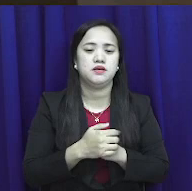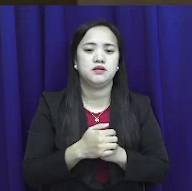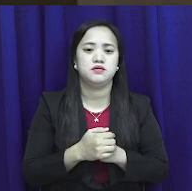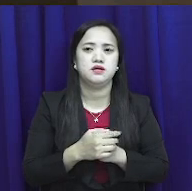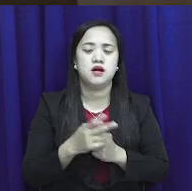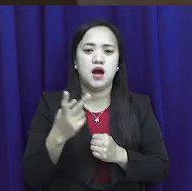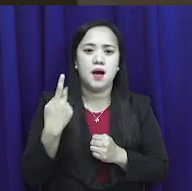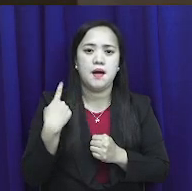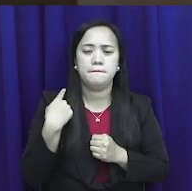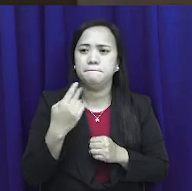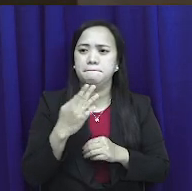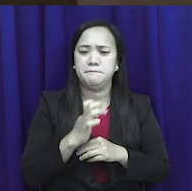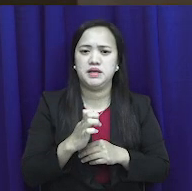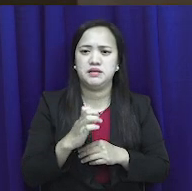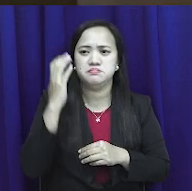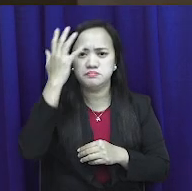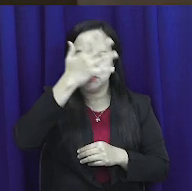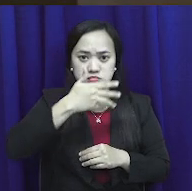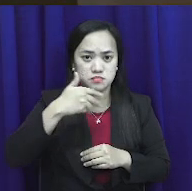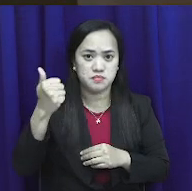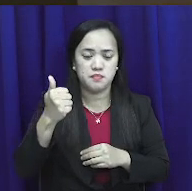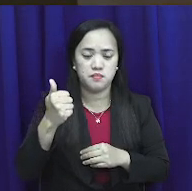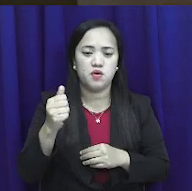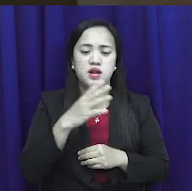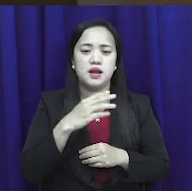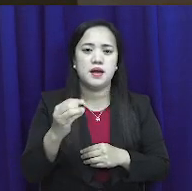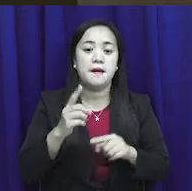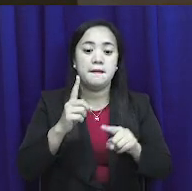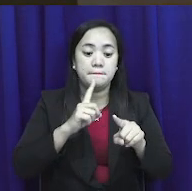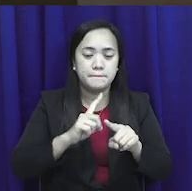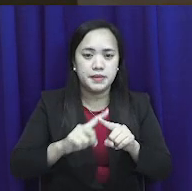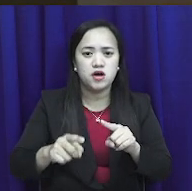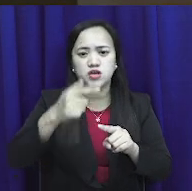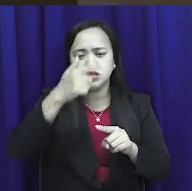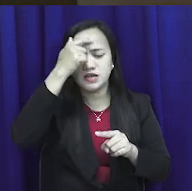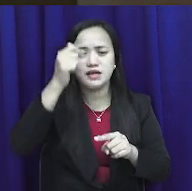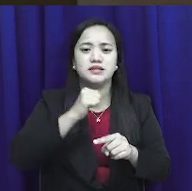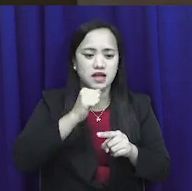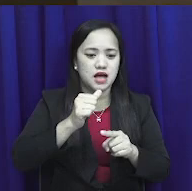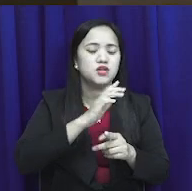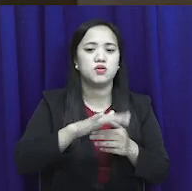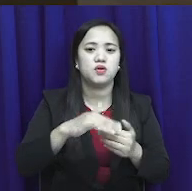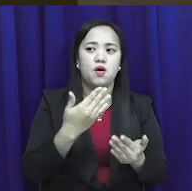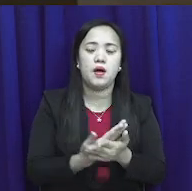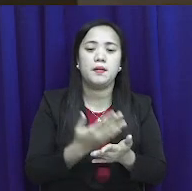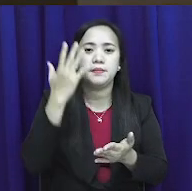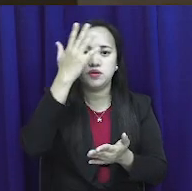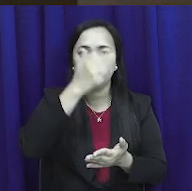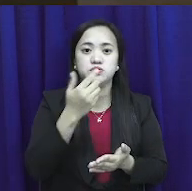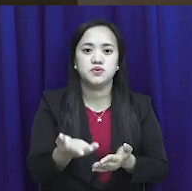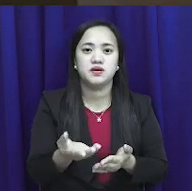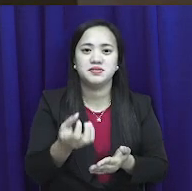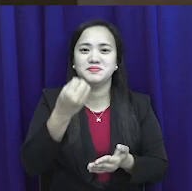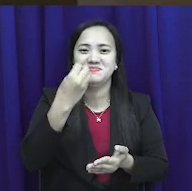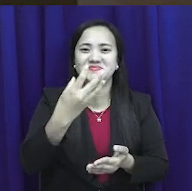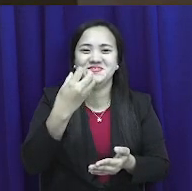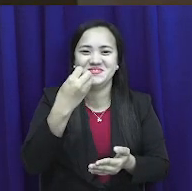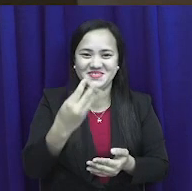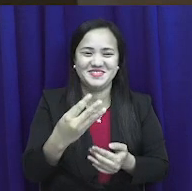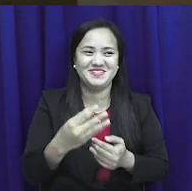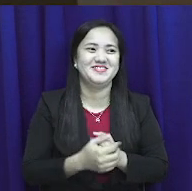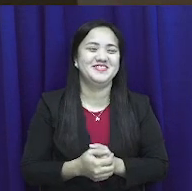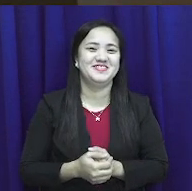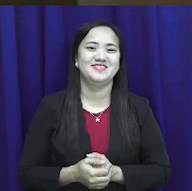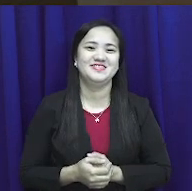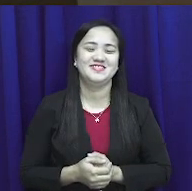gwapo at Hwag tayo ditong magmaganda MM Dahil kung hindi sa Ministry Pangit ka Ay